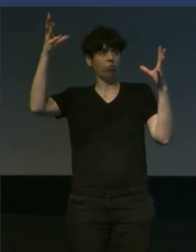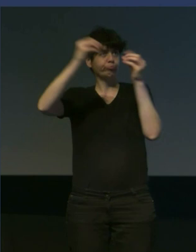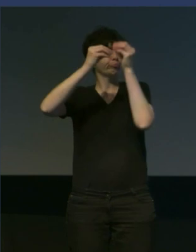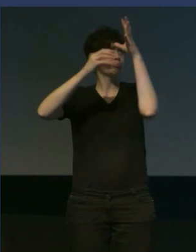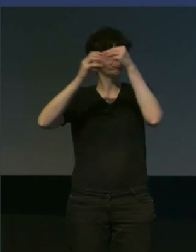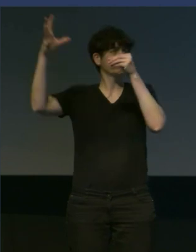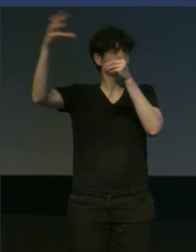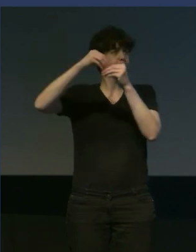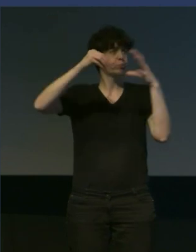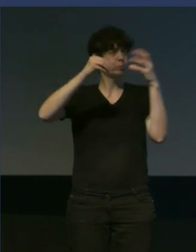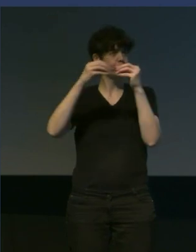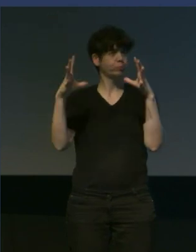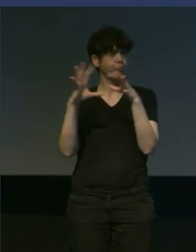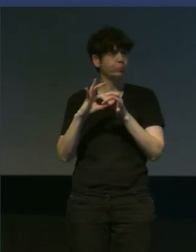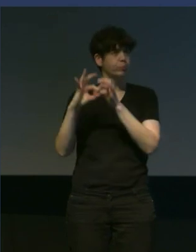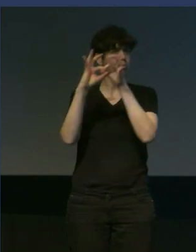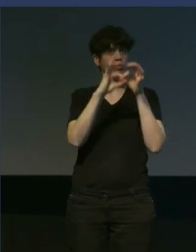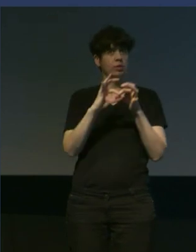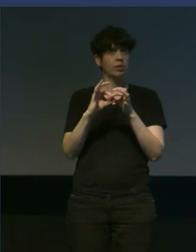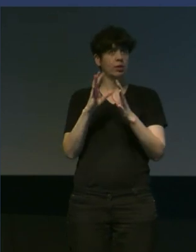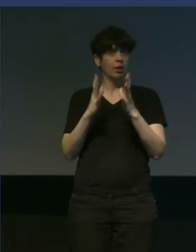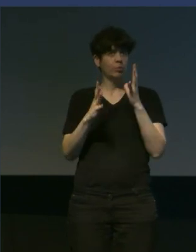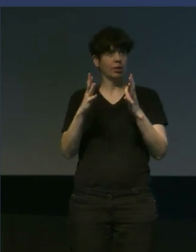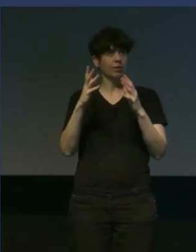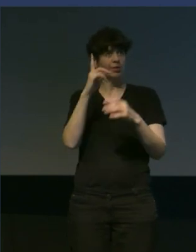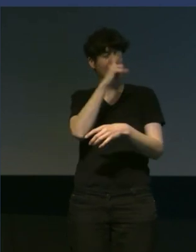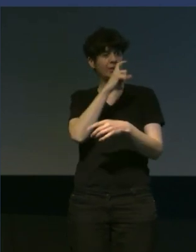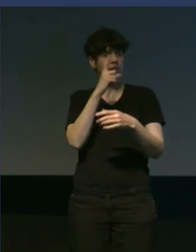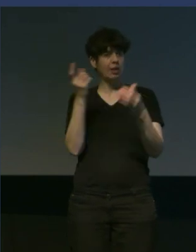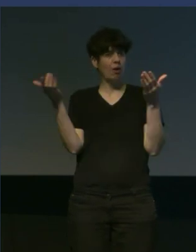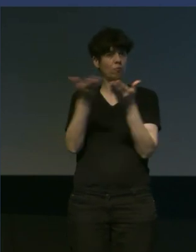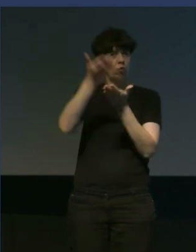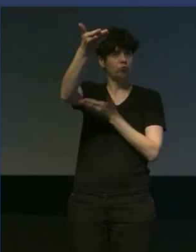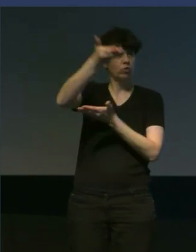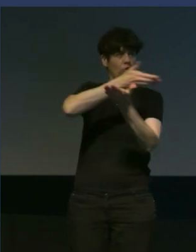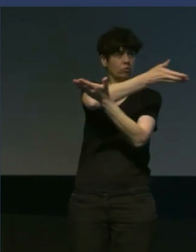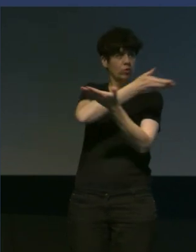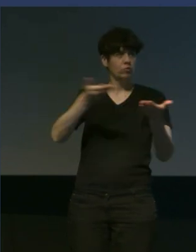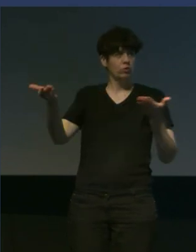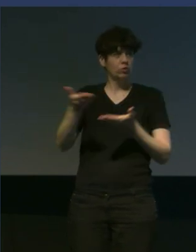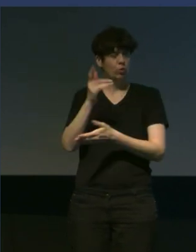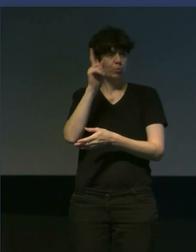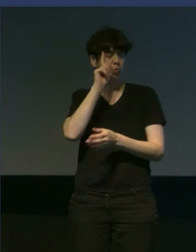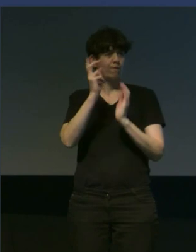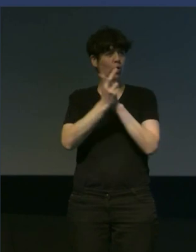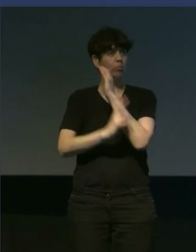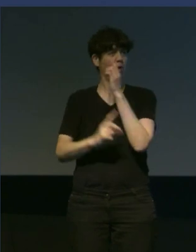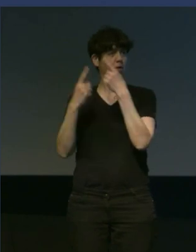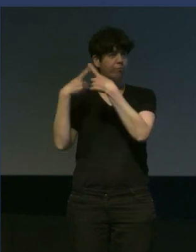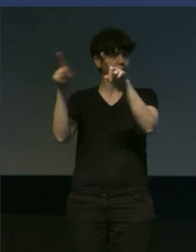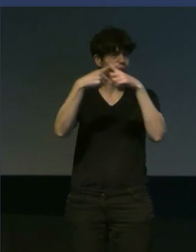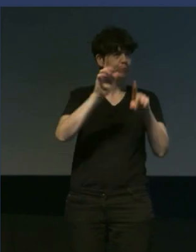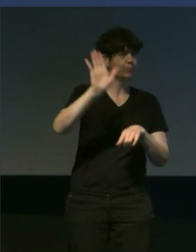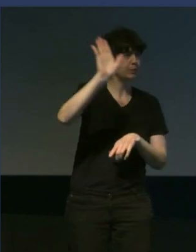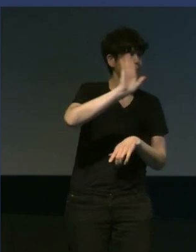qui aussi peuvent avoir du mal à se parler entre eux, s'ils n'ont pas le même vocabulaire. Ça, c'est le premier point.